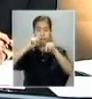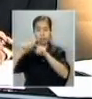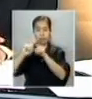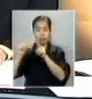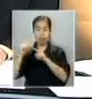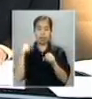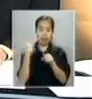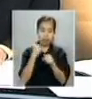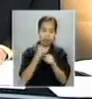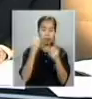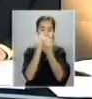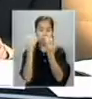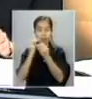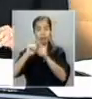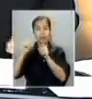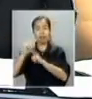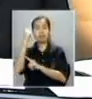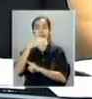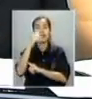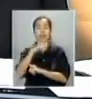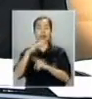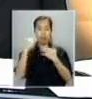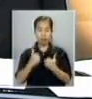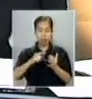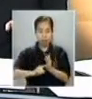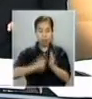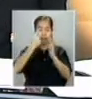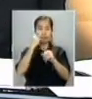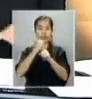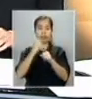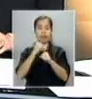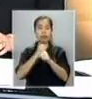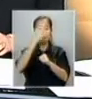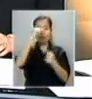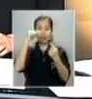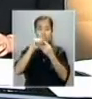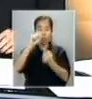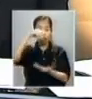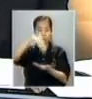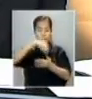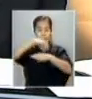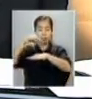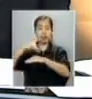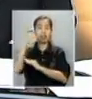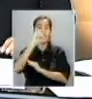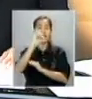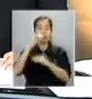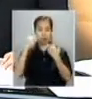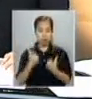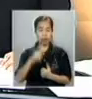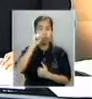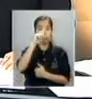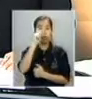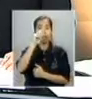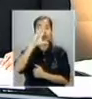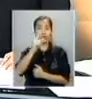ลหรือว่าเหตุวินาศกรรมเกิดขึ้นซึ่งจะเริ่มปฏิบัติงานทันทีหลังจากที่จัดตั้งศูนย์นี้สำเร็จนะครับและนอกจากนั้นแล้วสอชอยังอนุมั